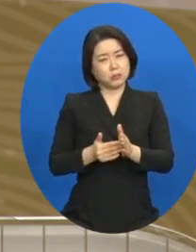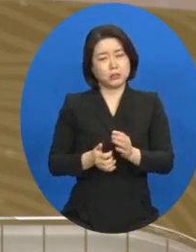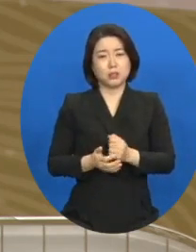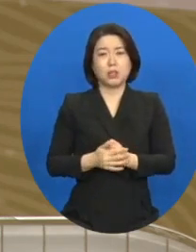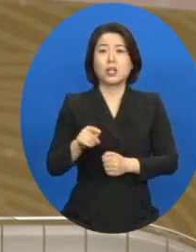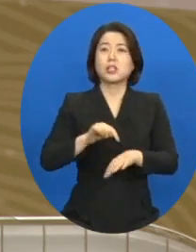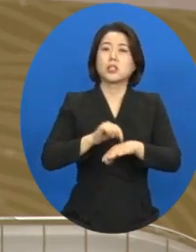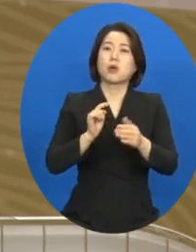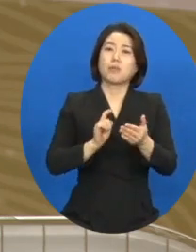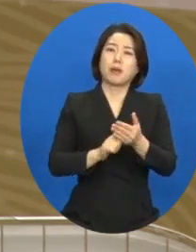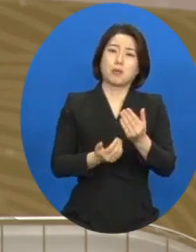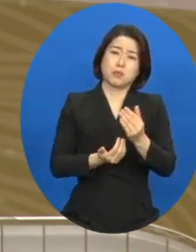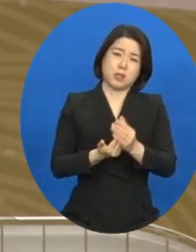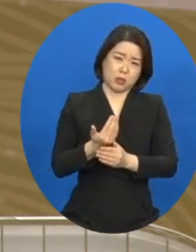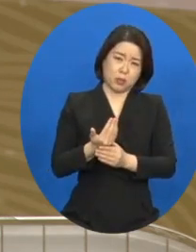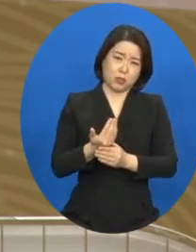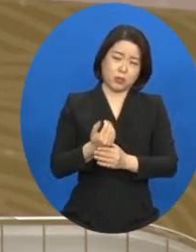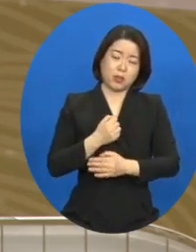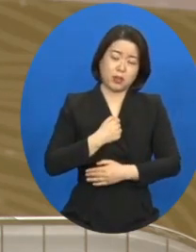그런 마음도 들잖아요.